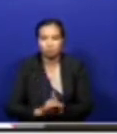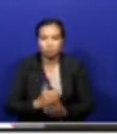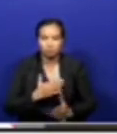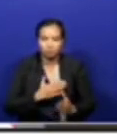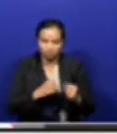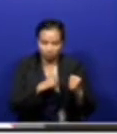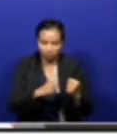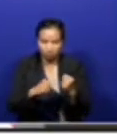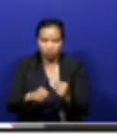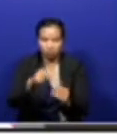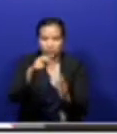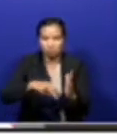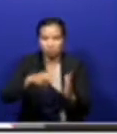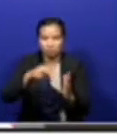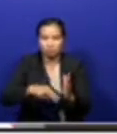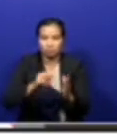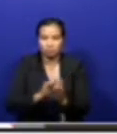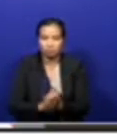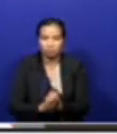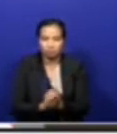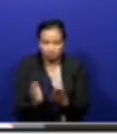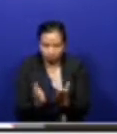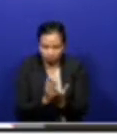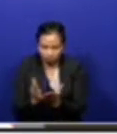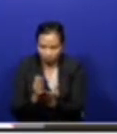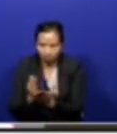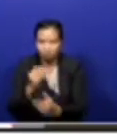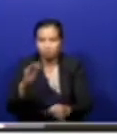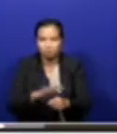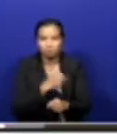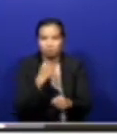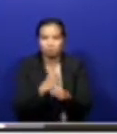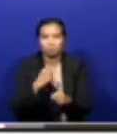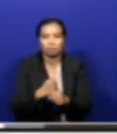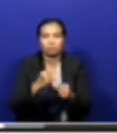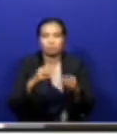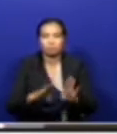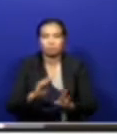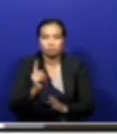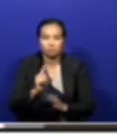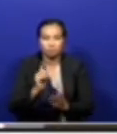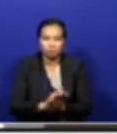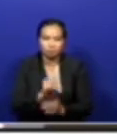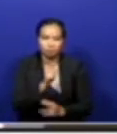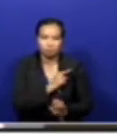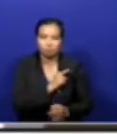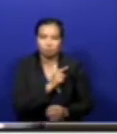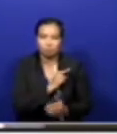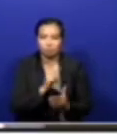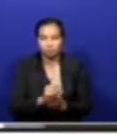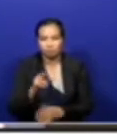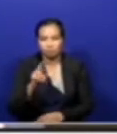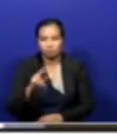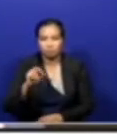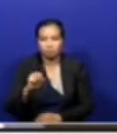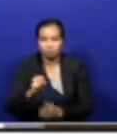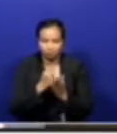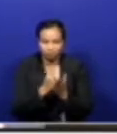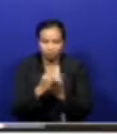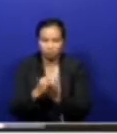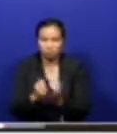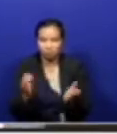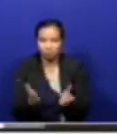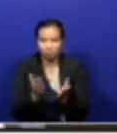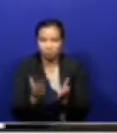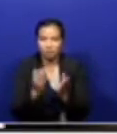านเกือบจะทุกหน้านะครับว่าท่านได้ทำงานกันอย่างไรก็เป็นหน้าที่ของรัฐสภาครับที่จะช่วยกันขัดเกล